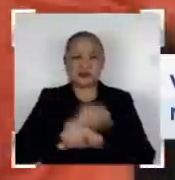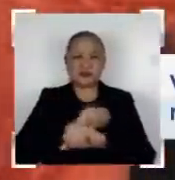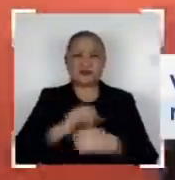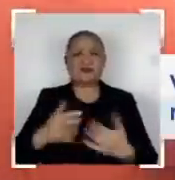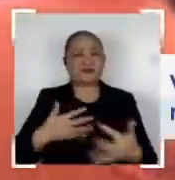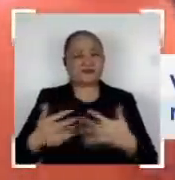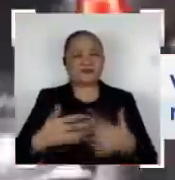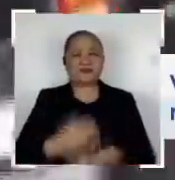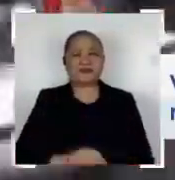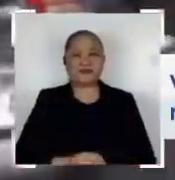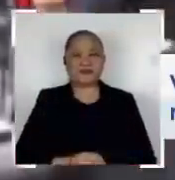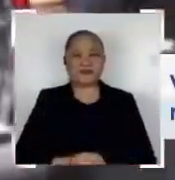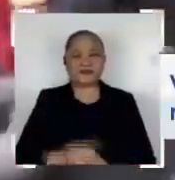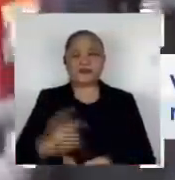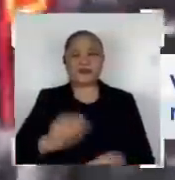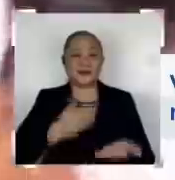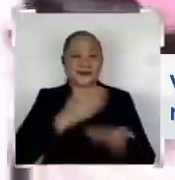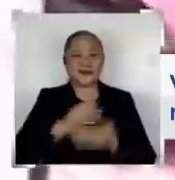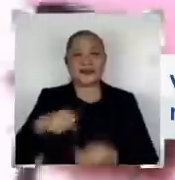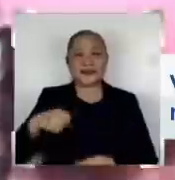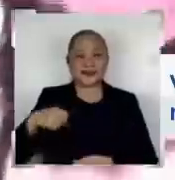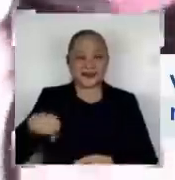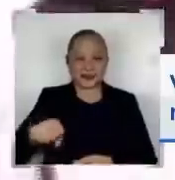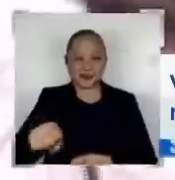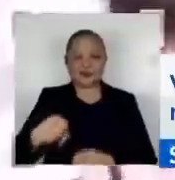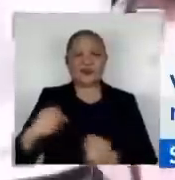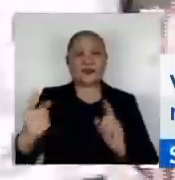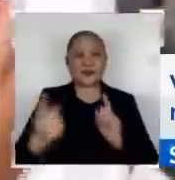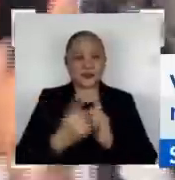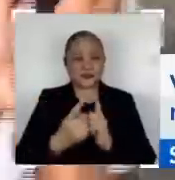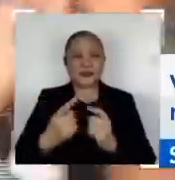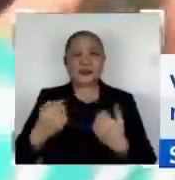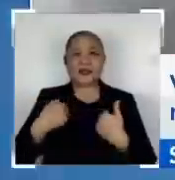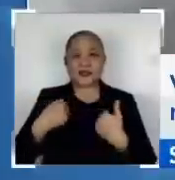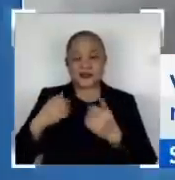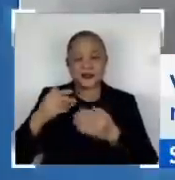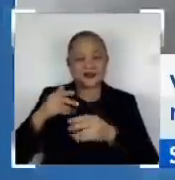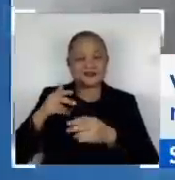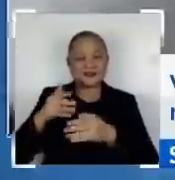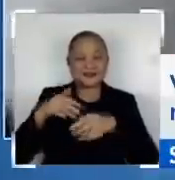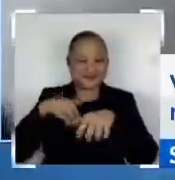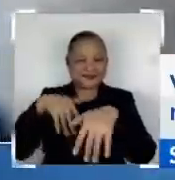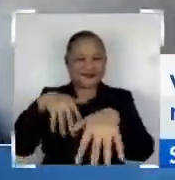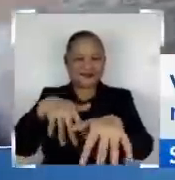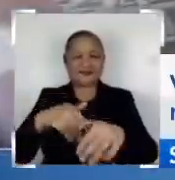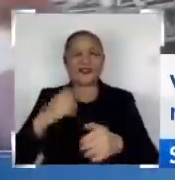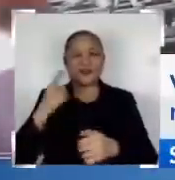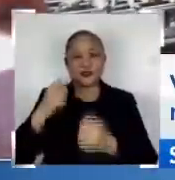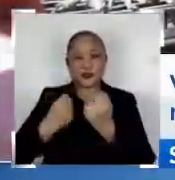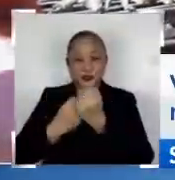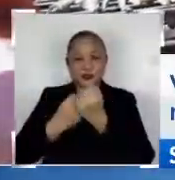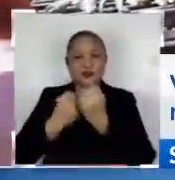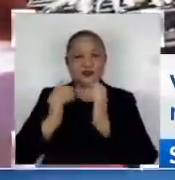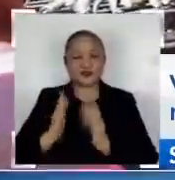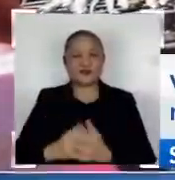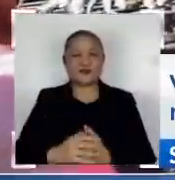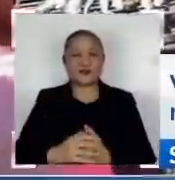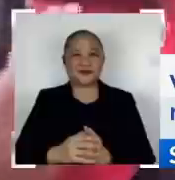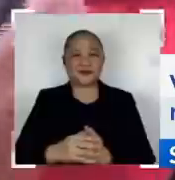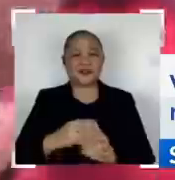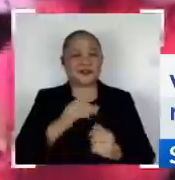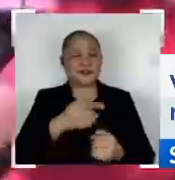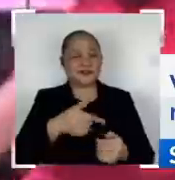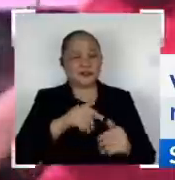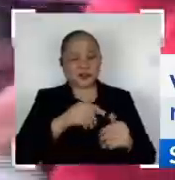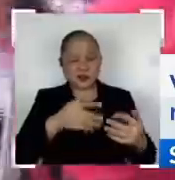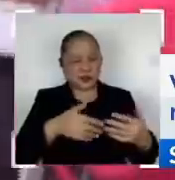Bumisita siya sa Sorsogon, kung saan sinalubong siya ng stationary caravan ng mga taga-suporta. Kinamusta ni Robredo ang mga mangingisda sa bayan ng Bulan